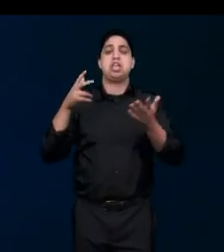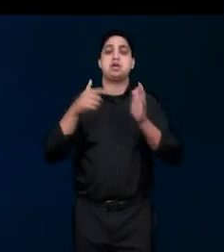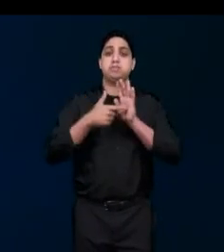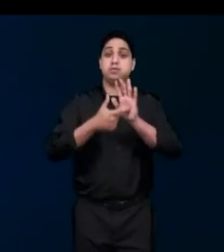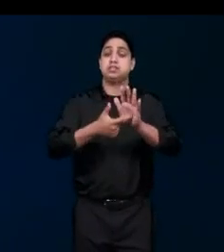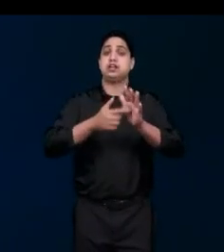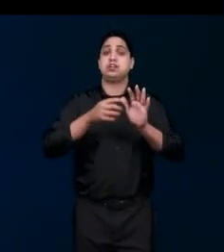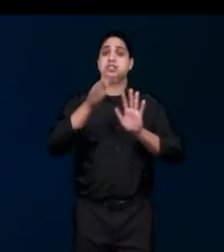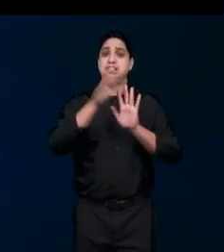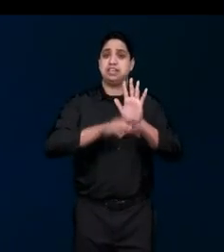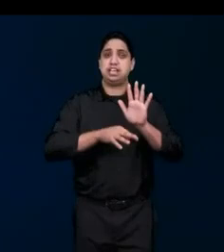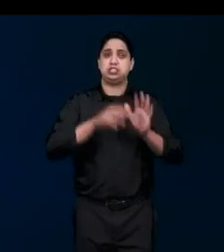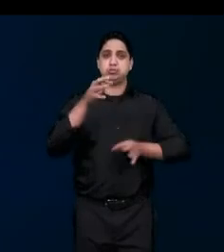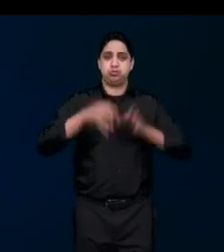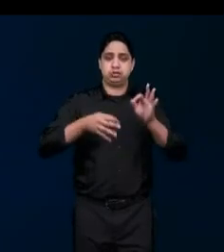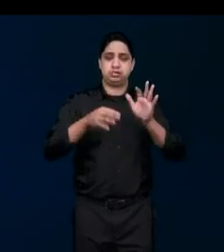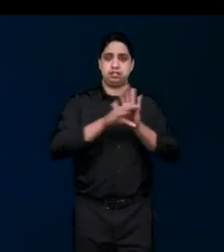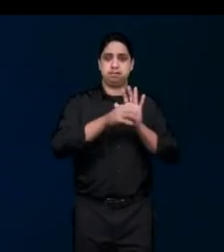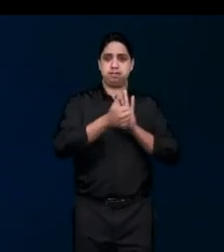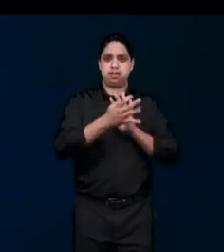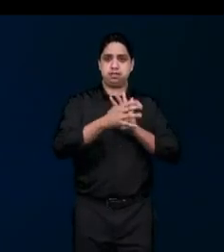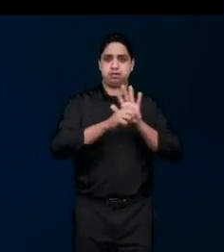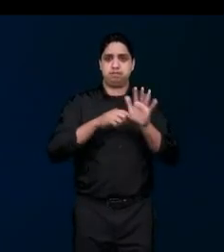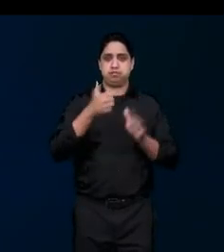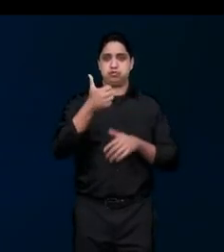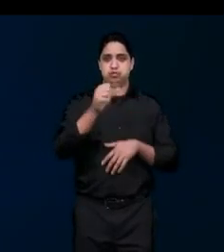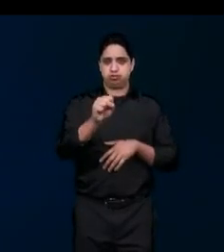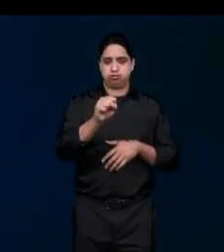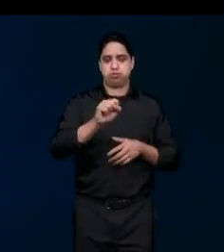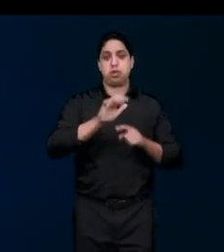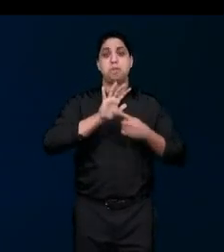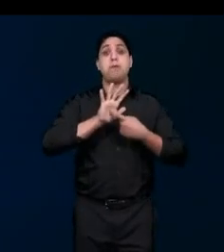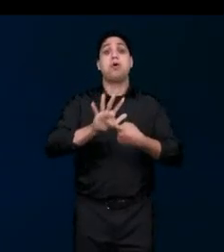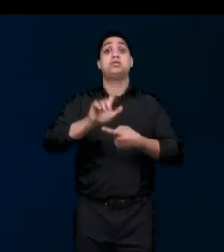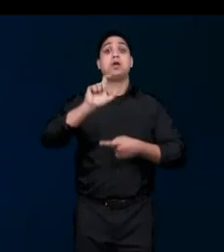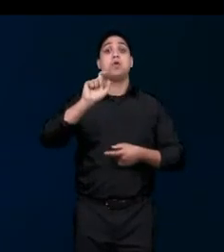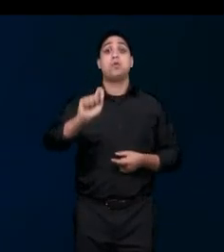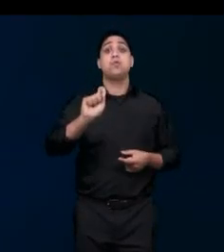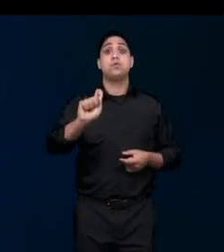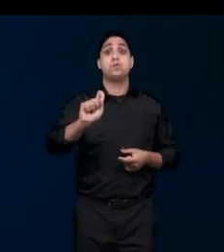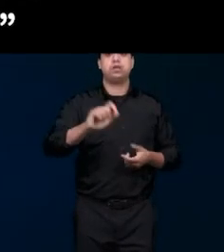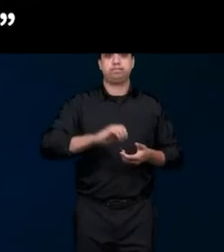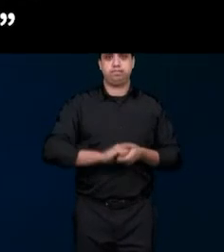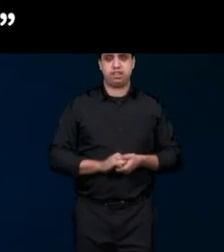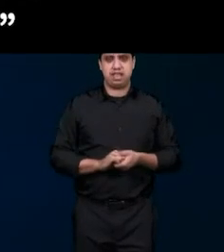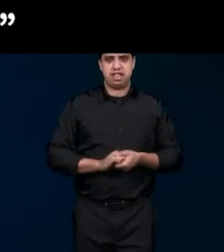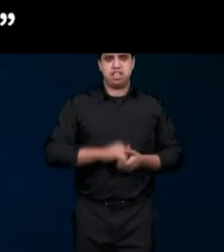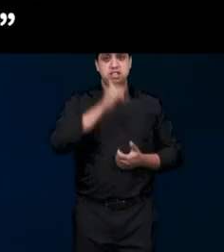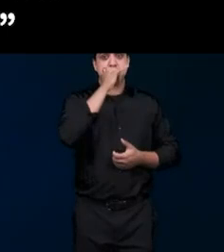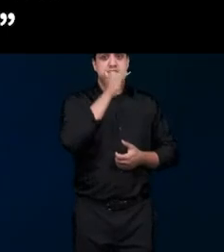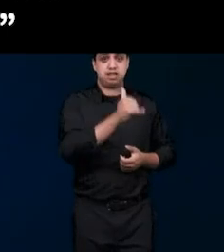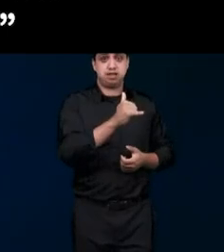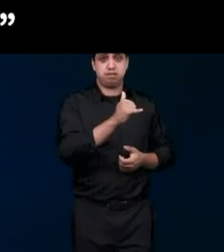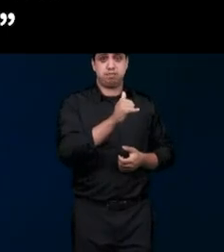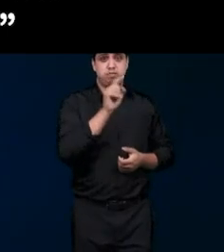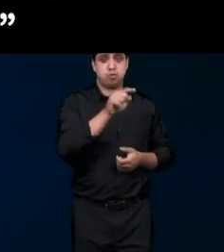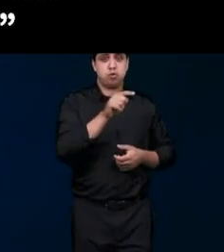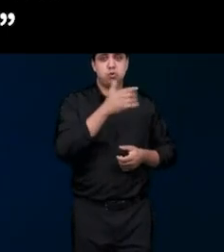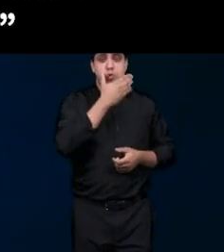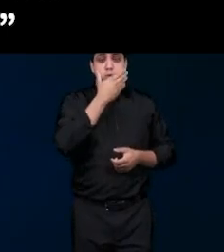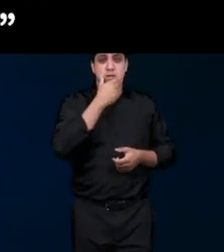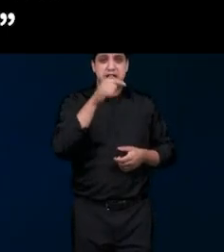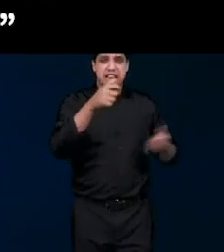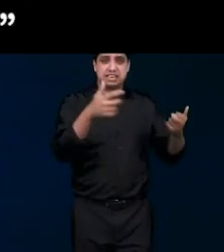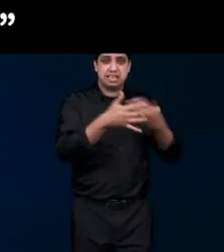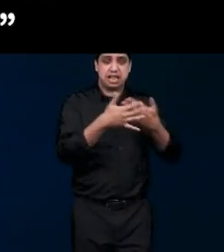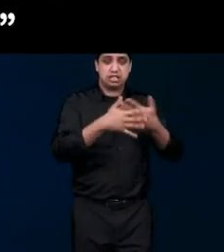воскресение. Как написано в книге Судей, 14 глава, 18 стих. И в седьмой день до захождения